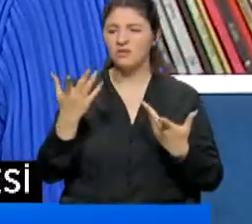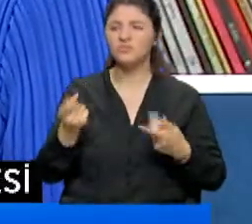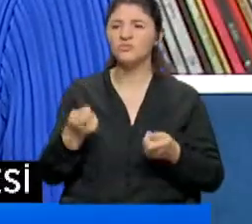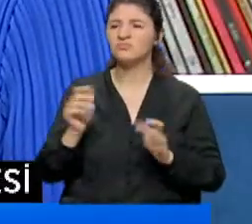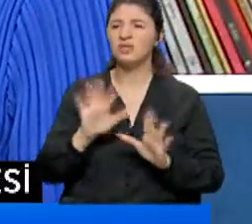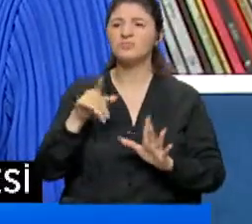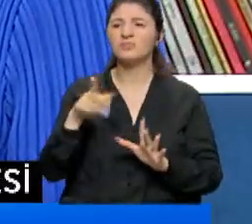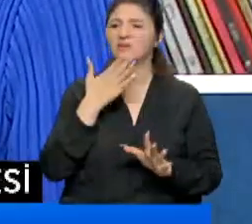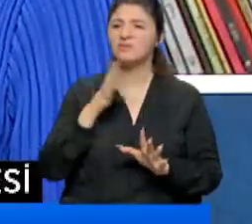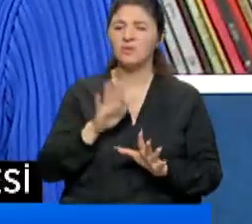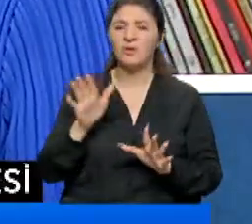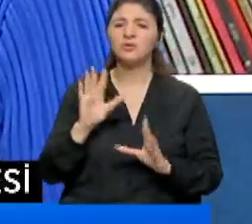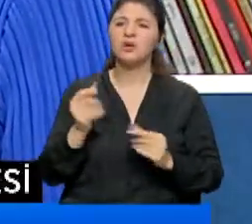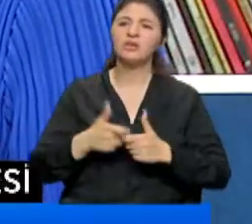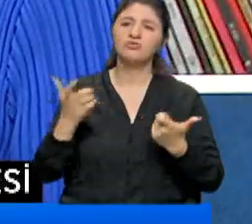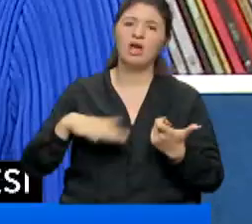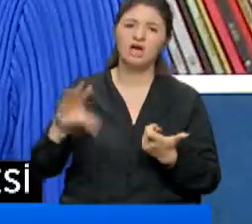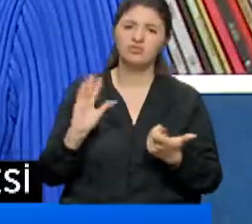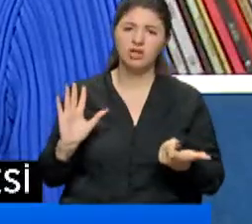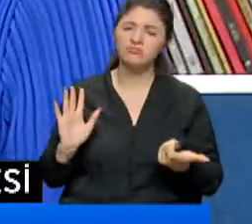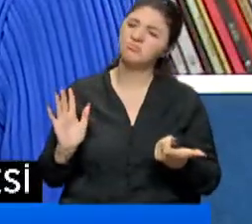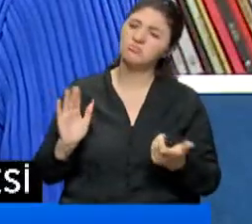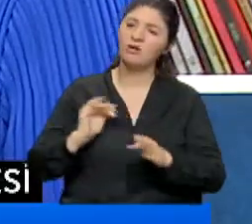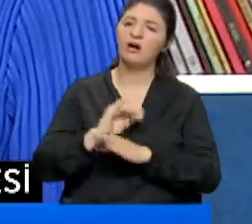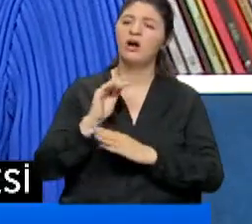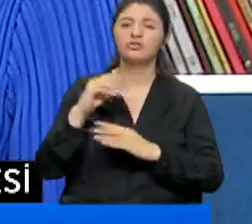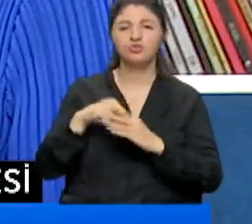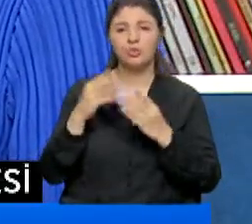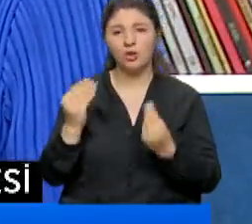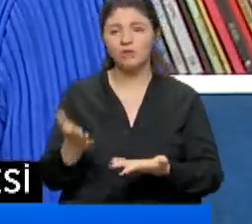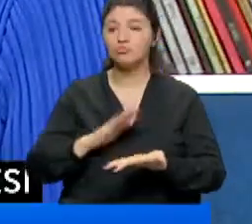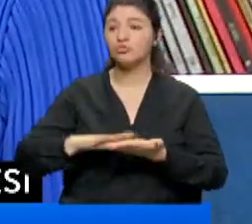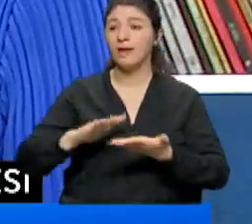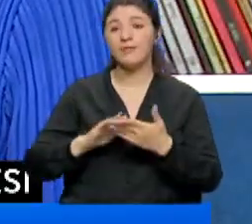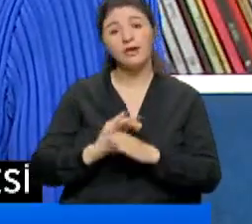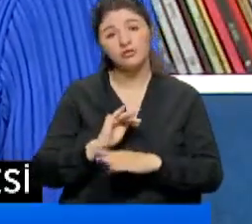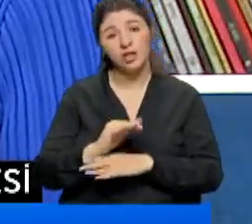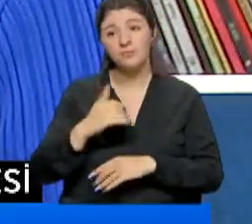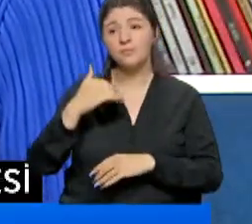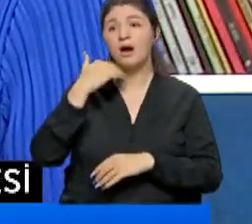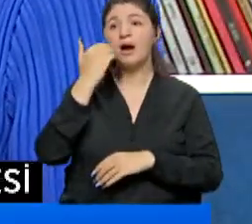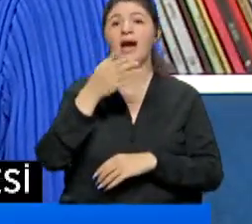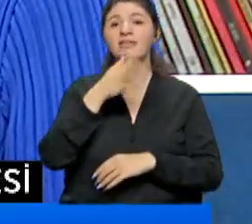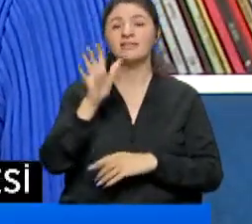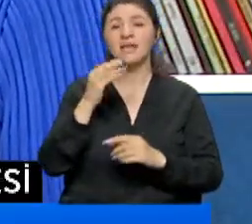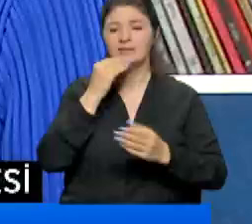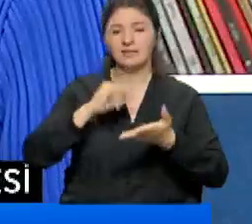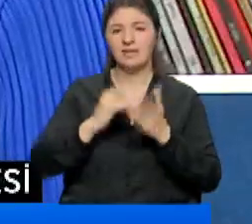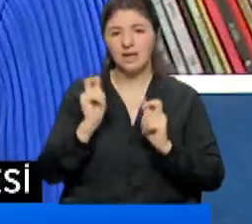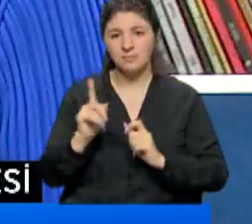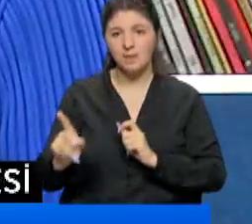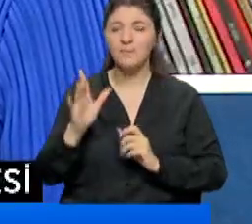uğraşmayalım Bunlar yok çok gelişti her şey hayatın içinde olalım düzenli yaşayalım Akdeniz beslenelim